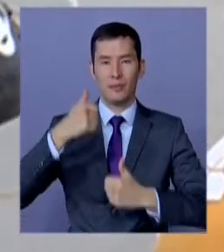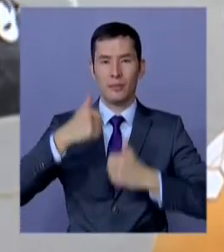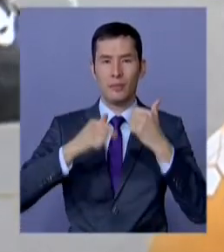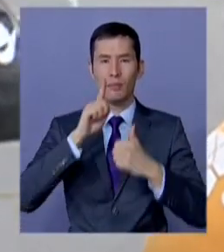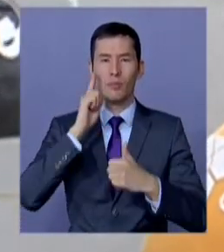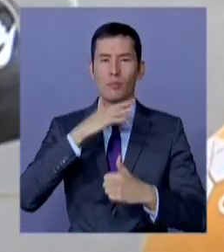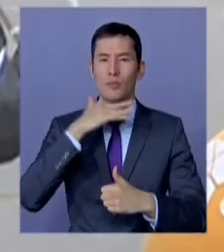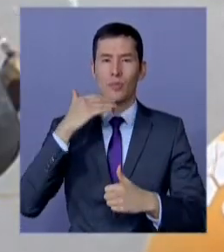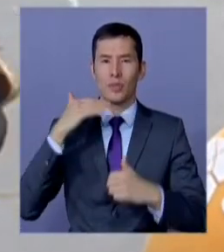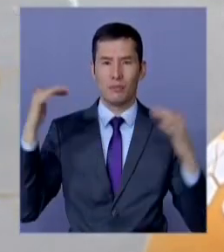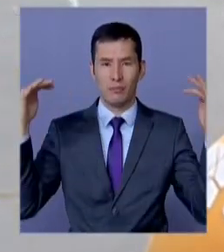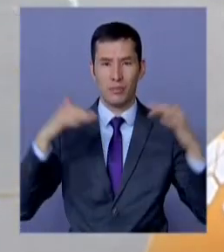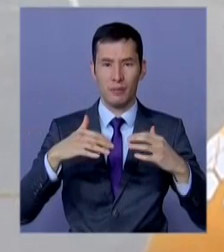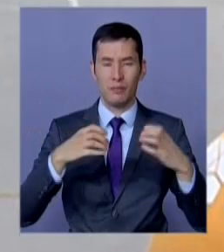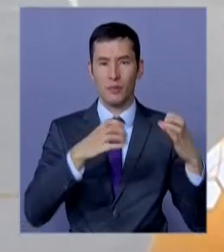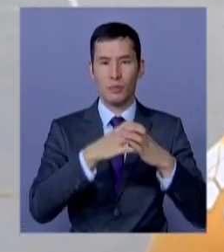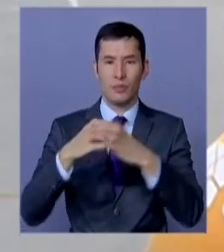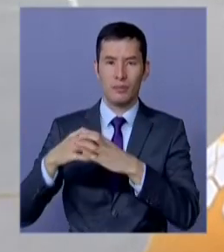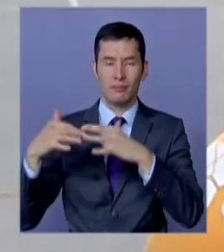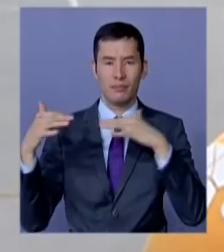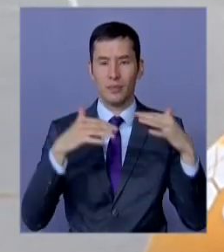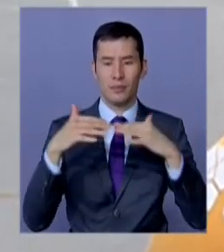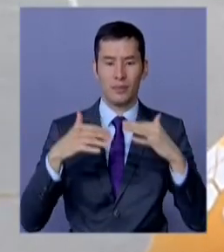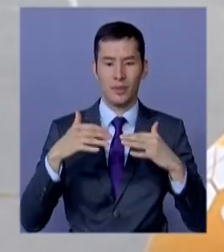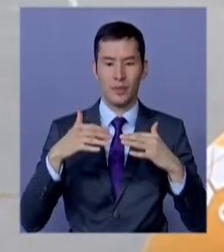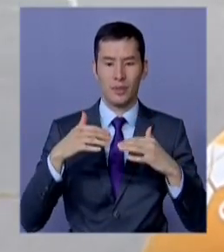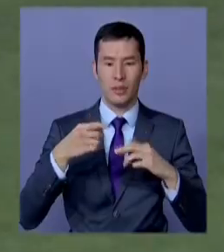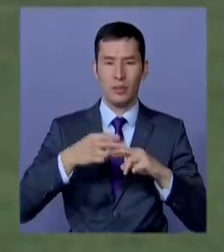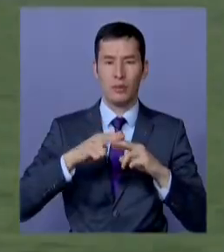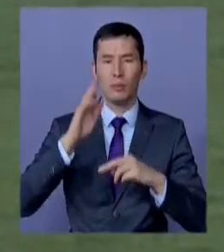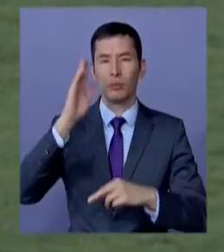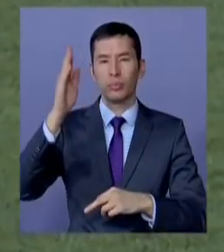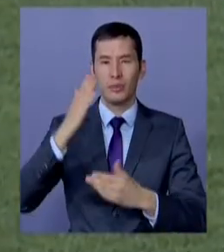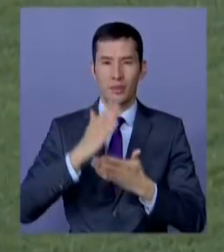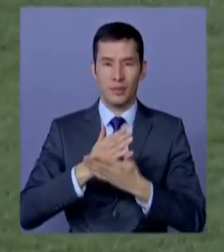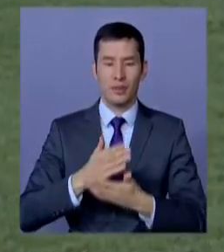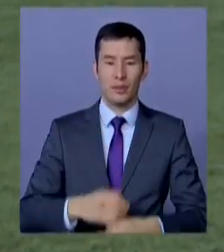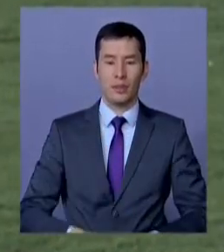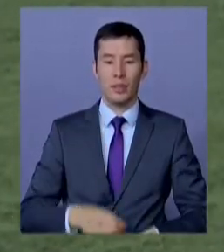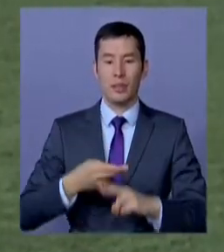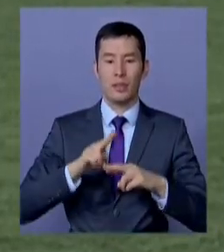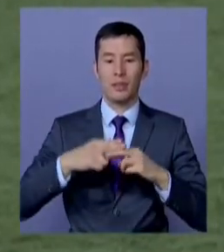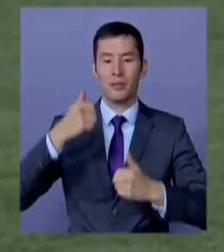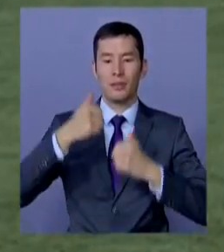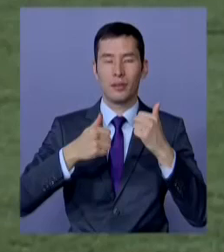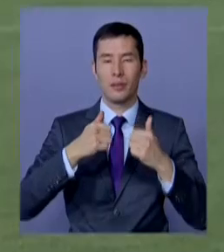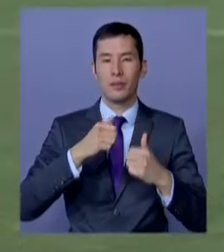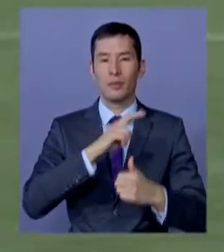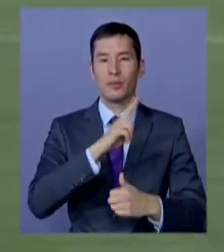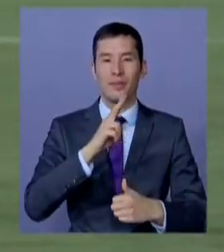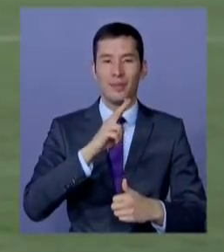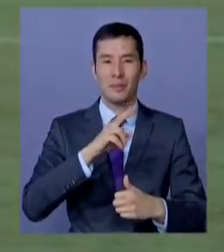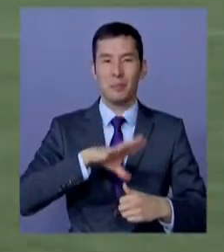жастар келгеніне, менің сезімімше бұл турнирдің болашағы зор. Жарыста ардагер спортшылармен қатар